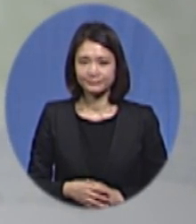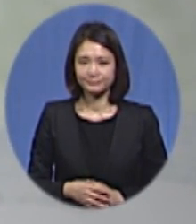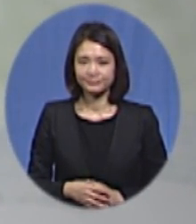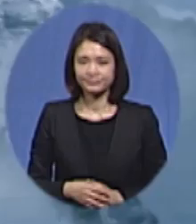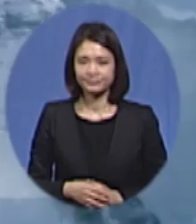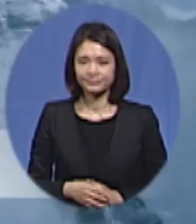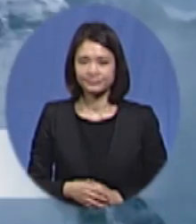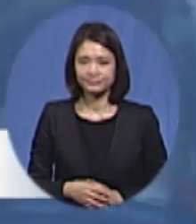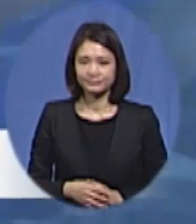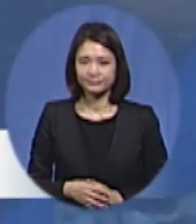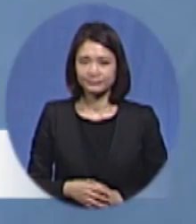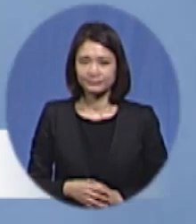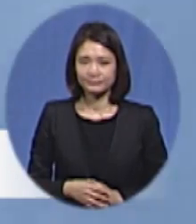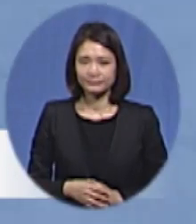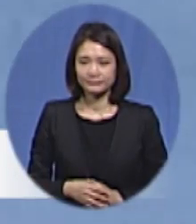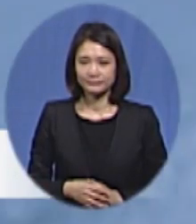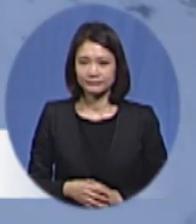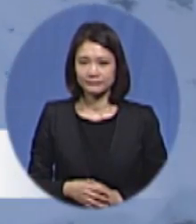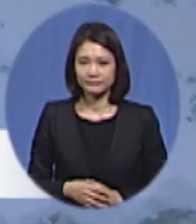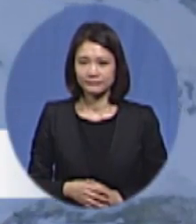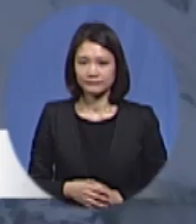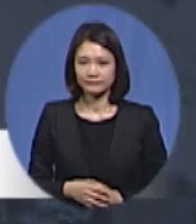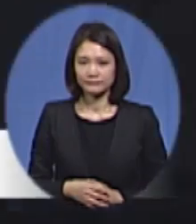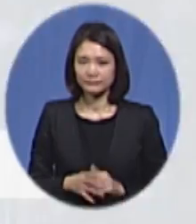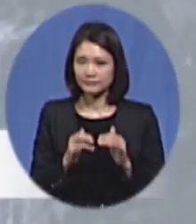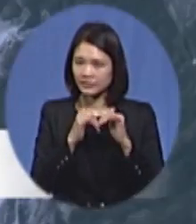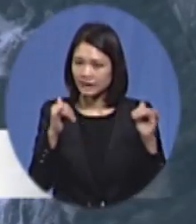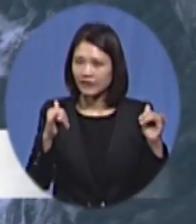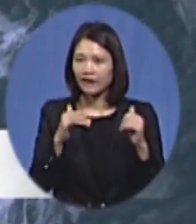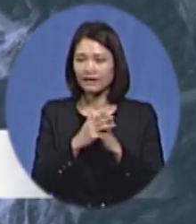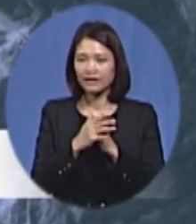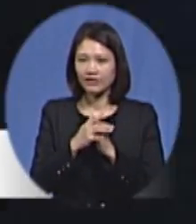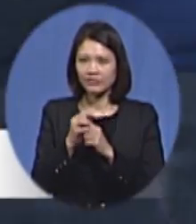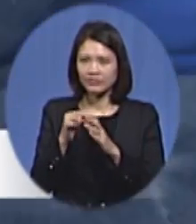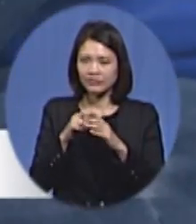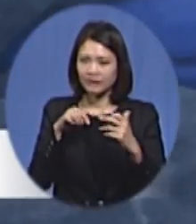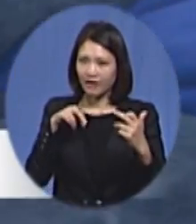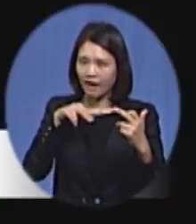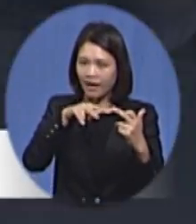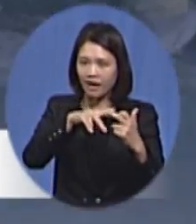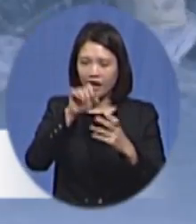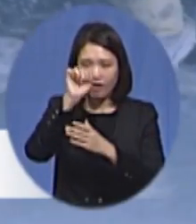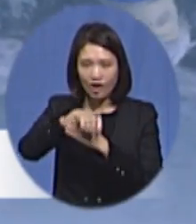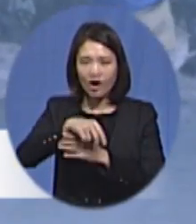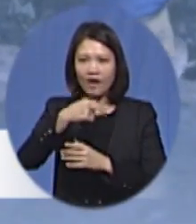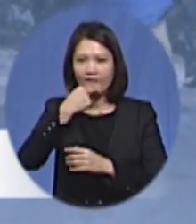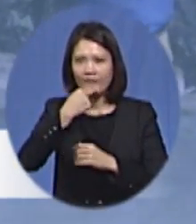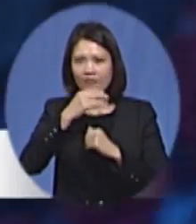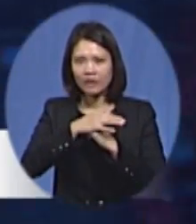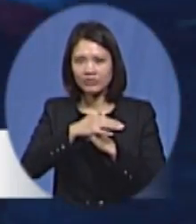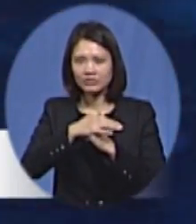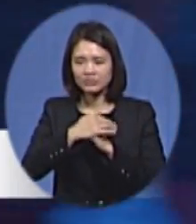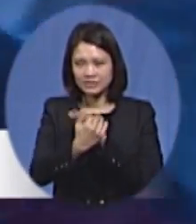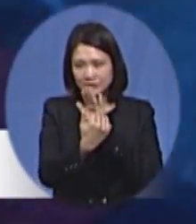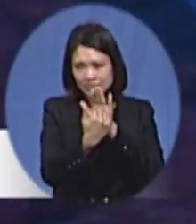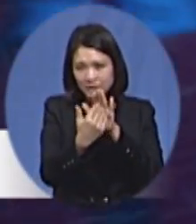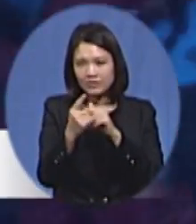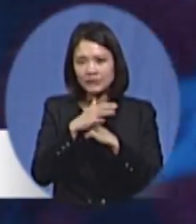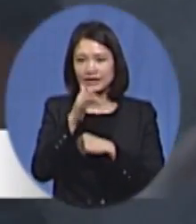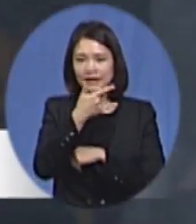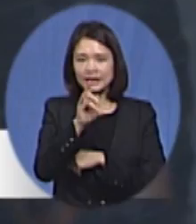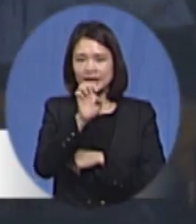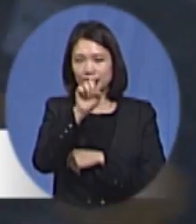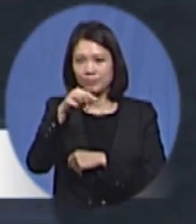인간의 접근을 허락하지 않는 시내 영역 히말라야 에베레스트